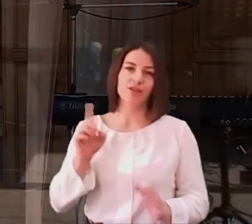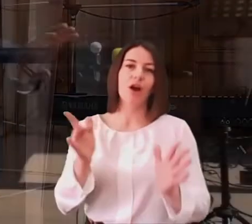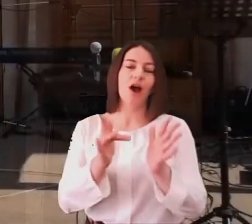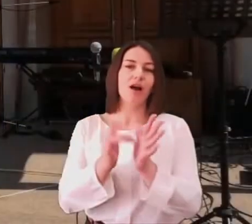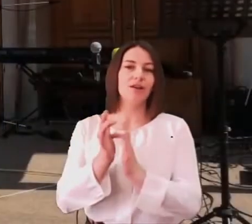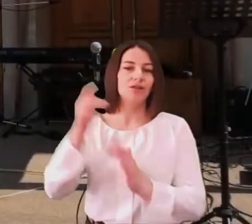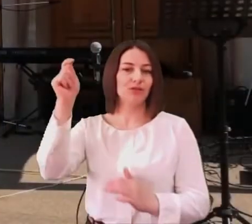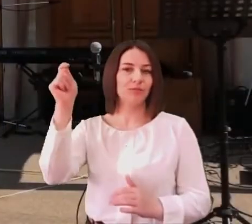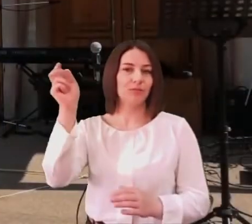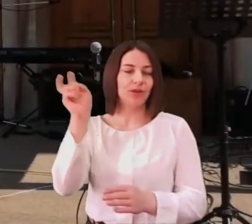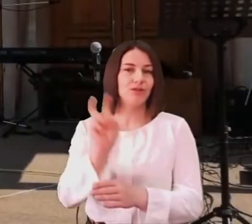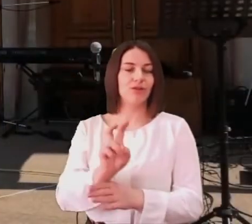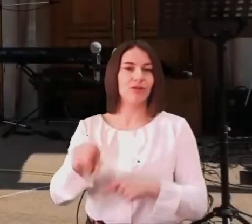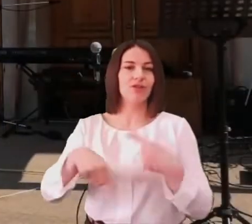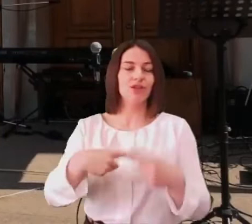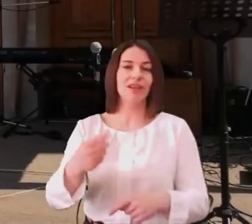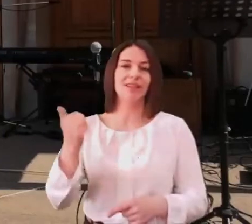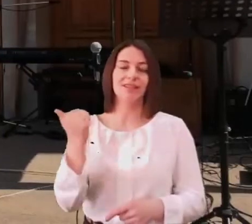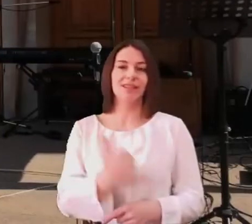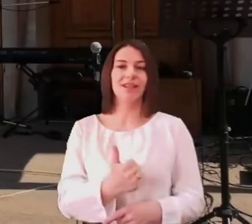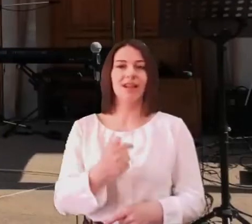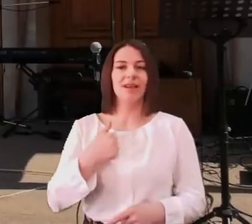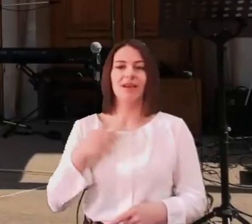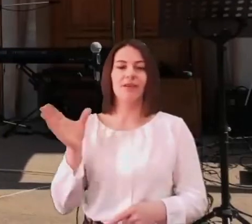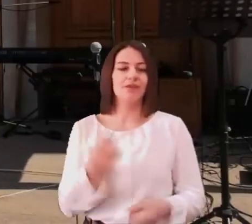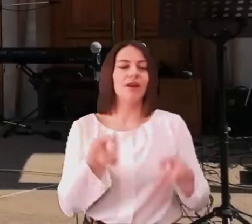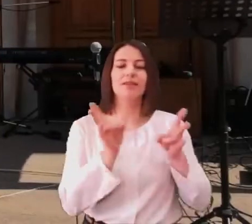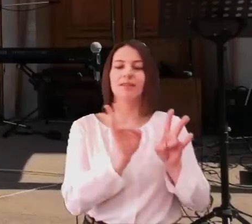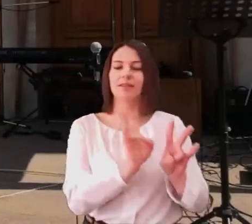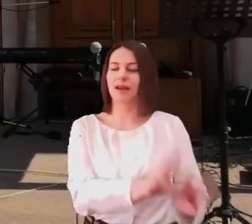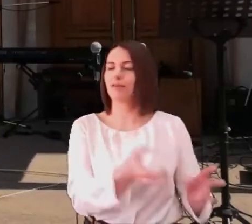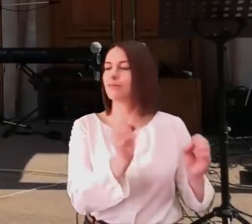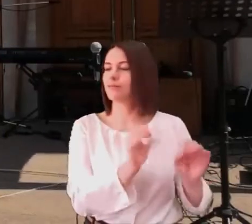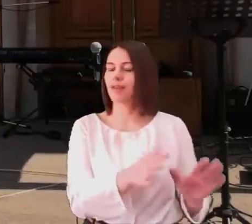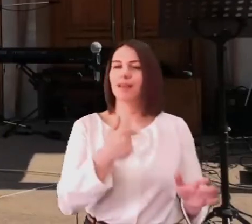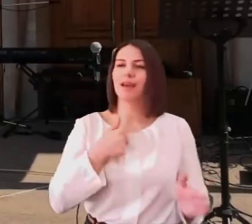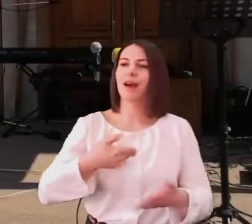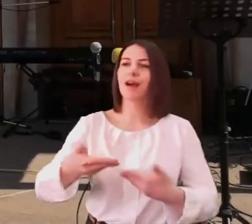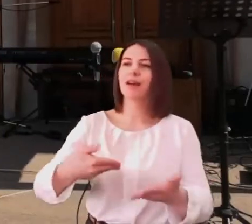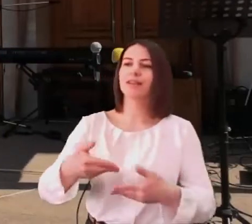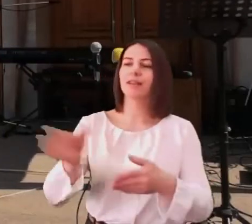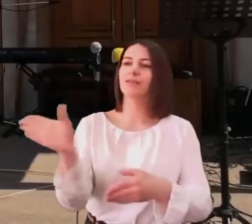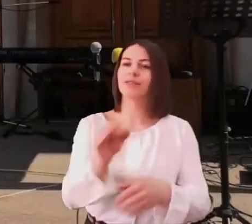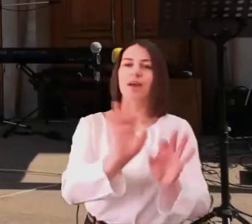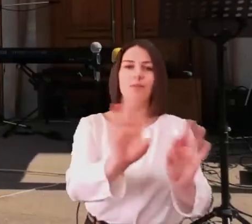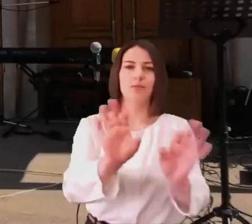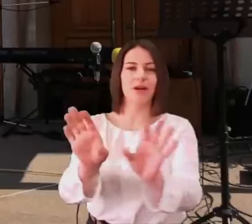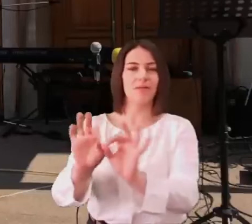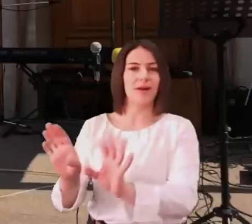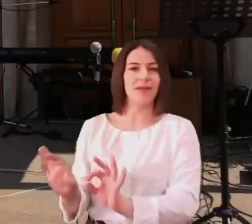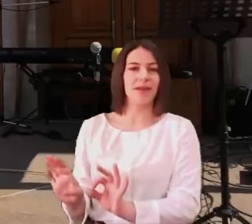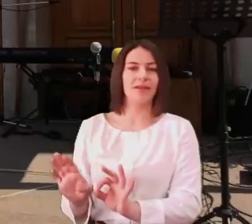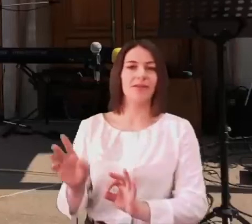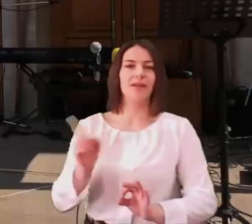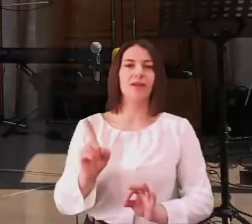бы все бросил. Я бы ходил всем людям, кого бы я ни встретил, я бы проповедовал о том, что нужно покаяться, о том, что Христос придет